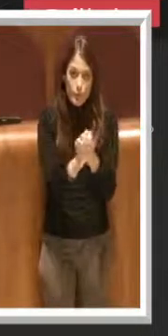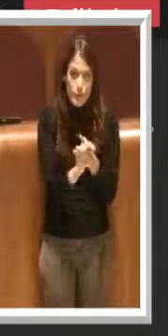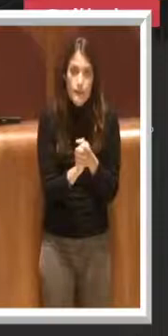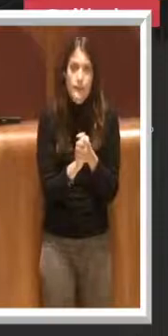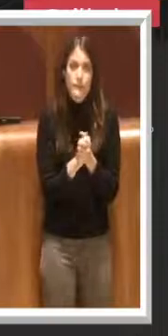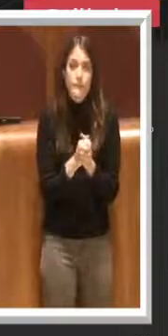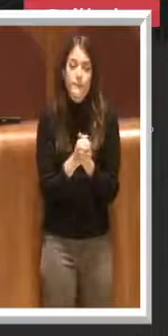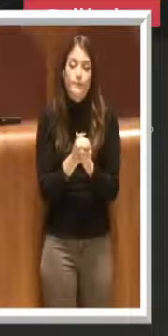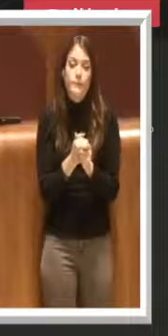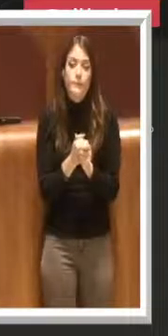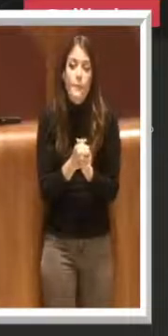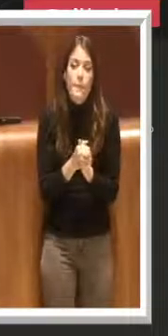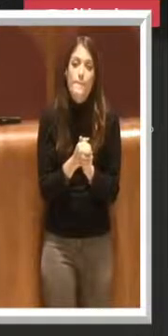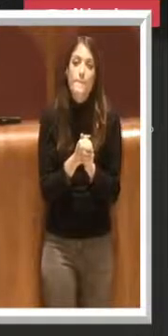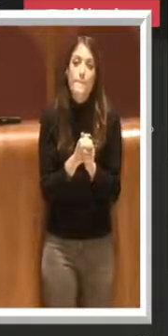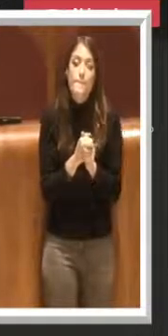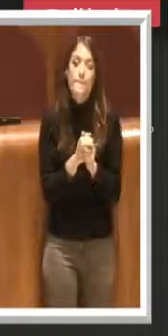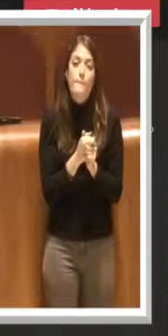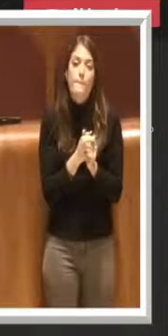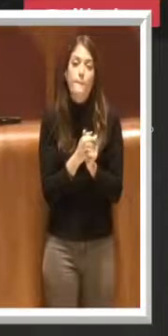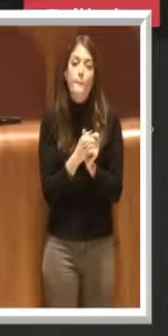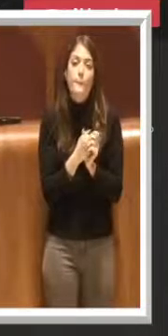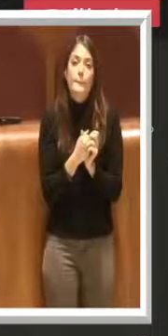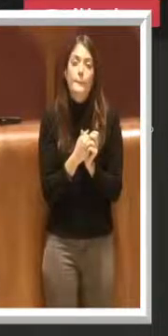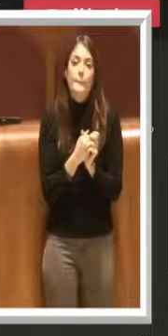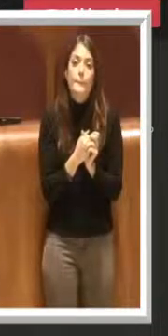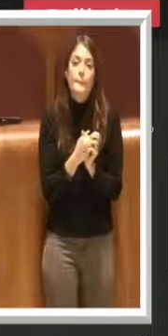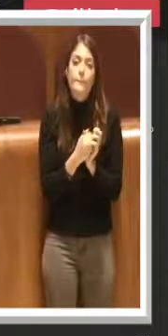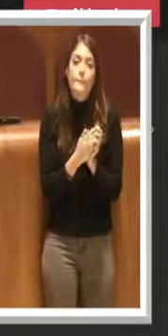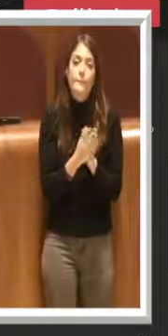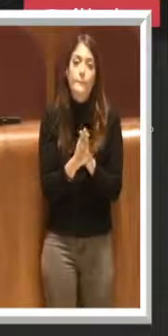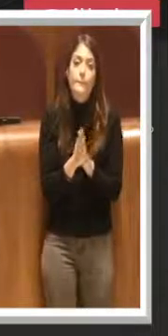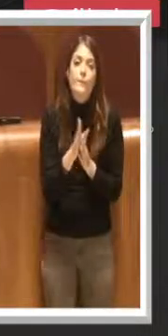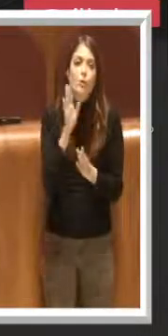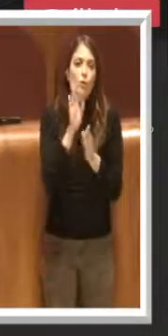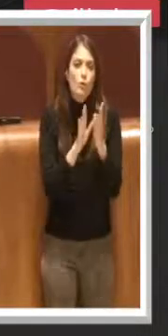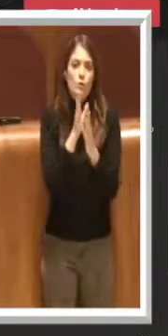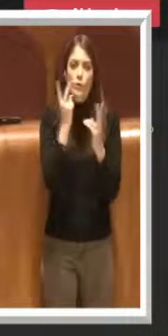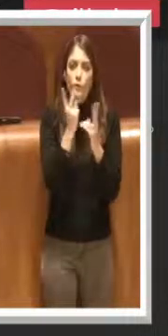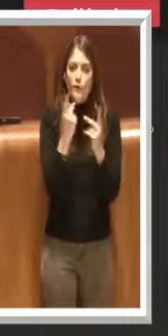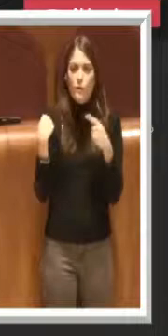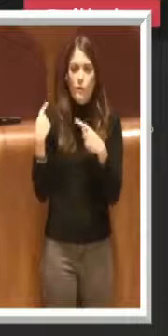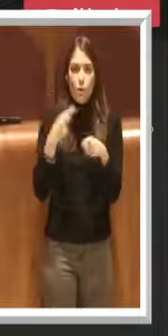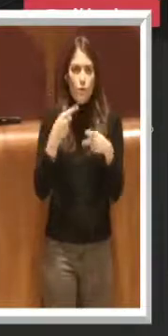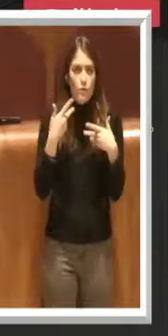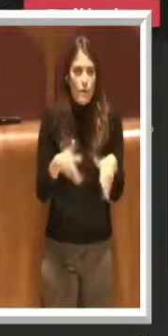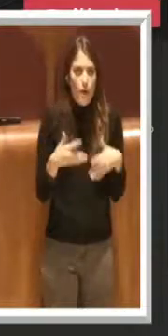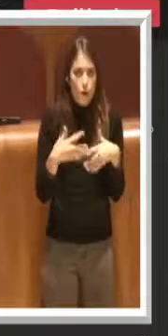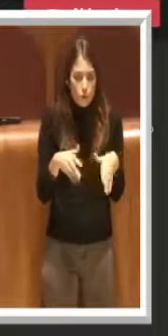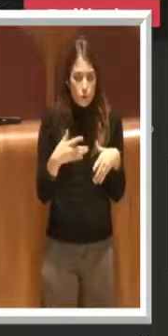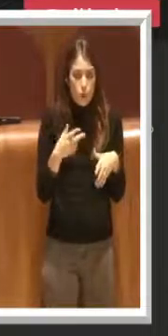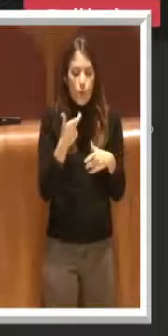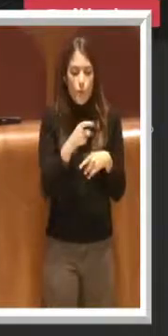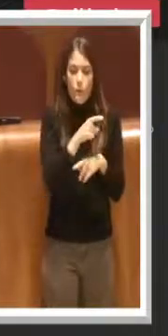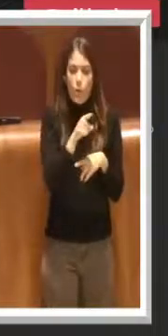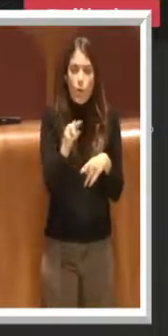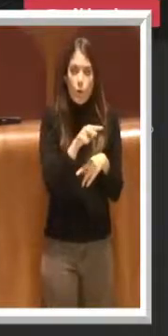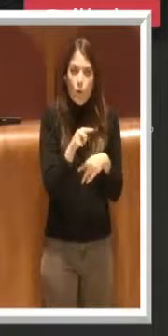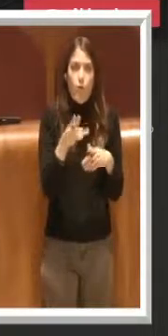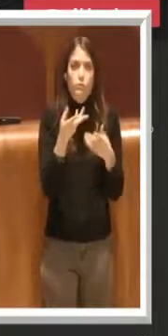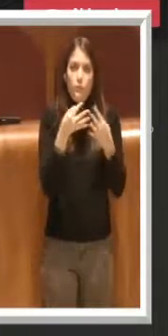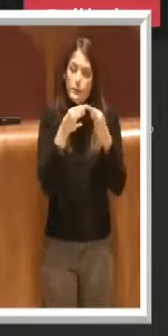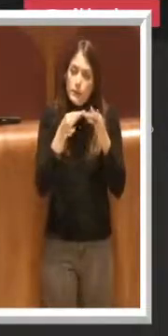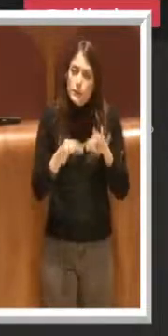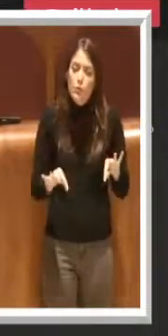confronto che se c'è stato fino ad oggi, secondo noi, proprio in virtù di questa grande loro disponibilità e